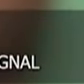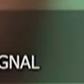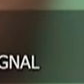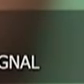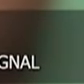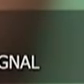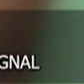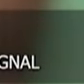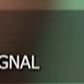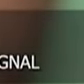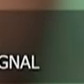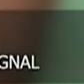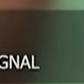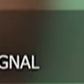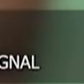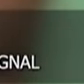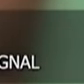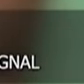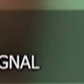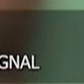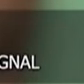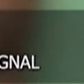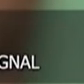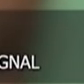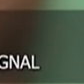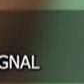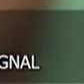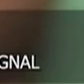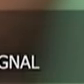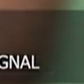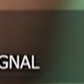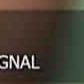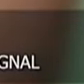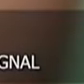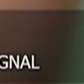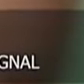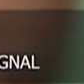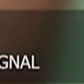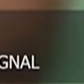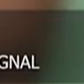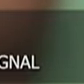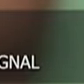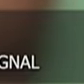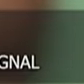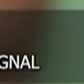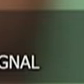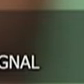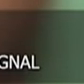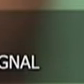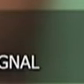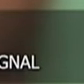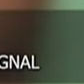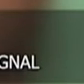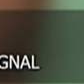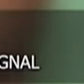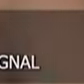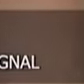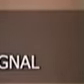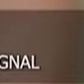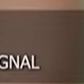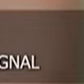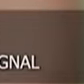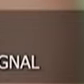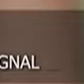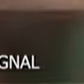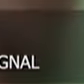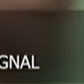po, bibili po kami ng yero, pati po ng tawid po para po sa ipapagawa po namin bahay.